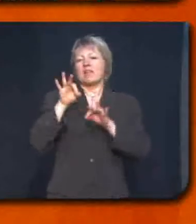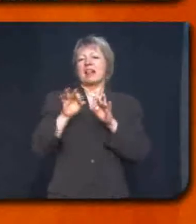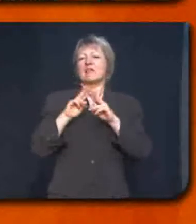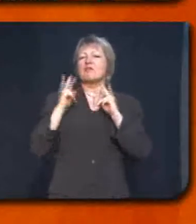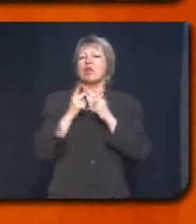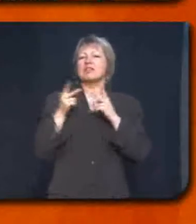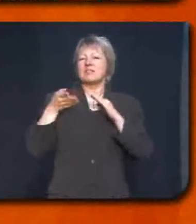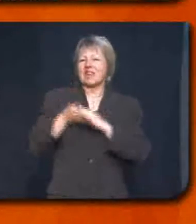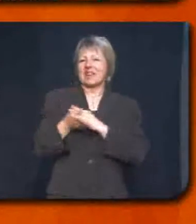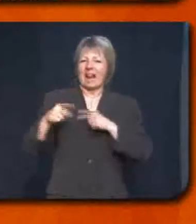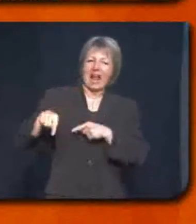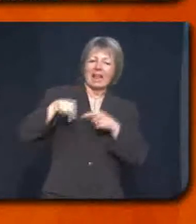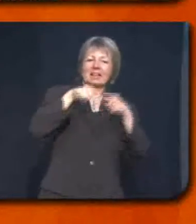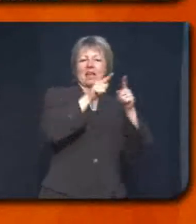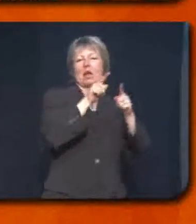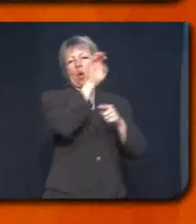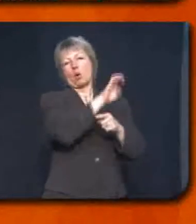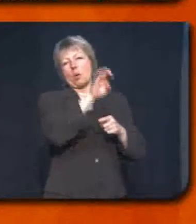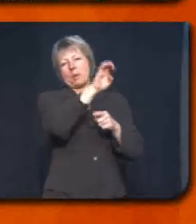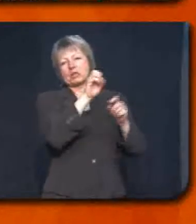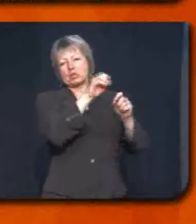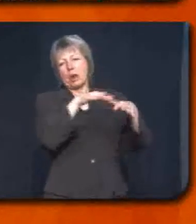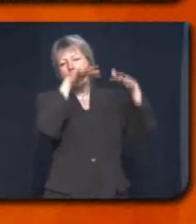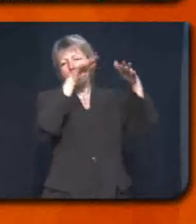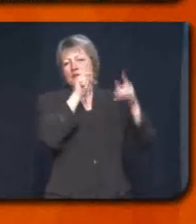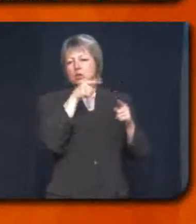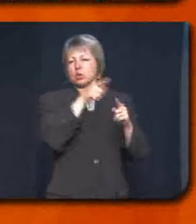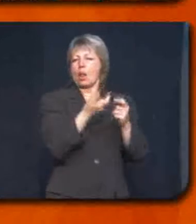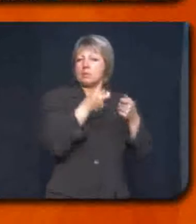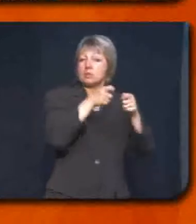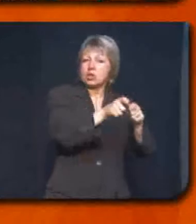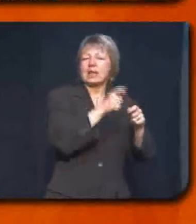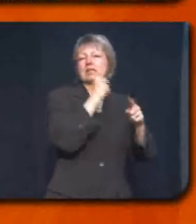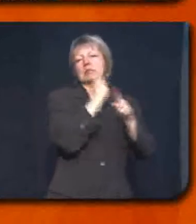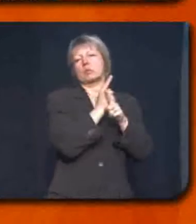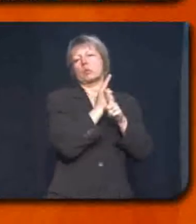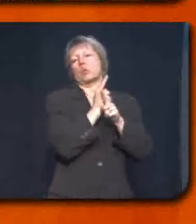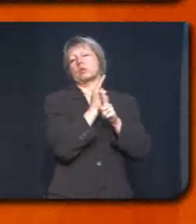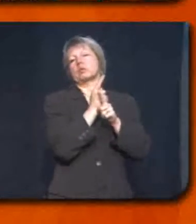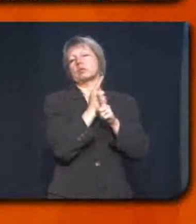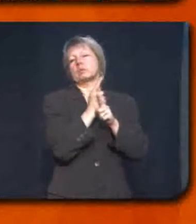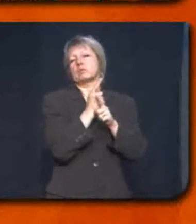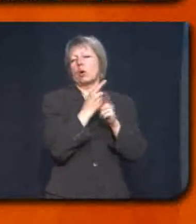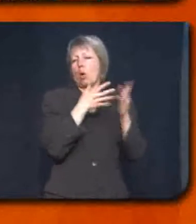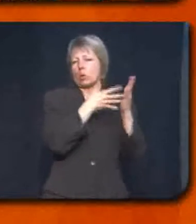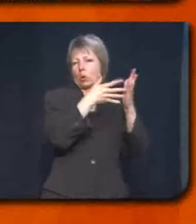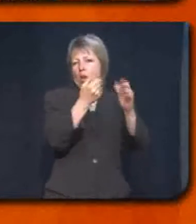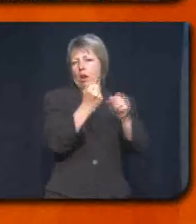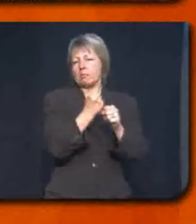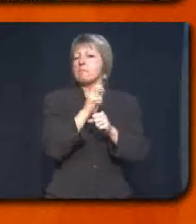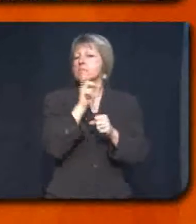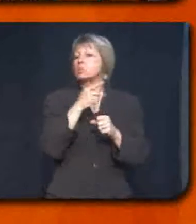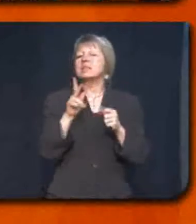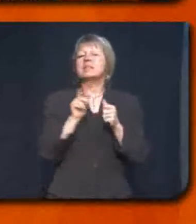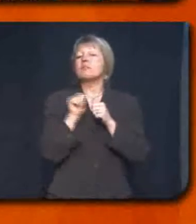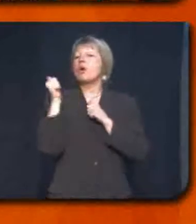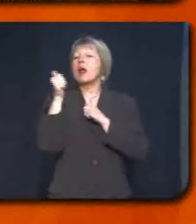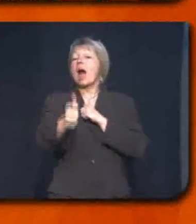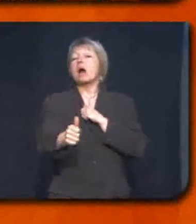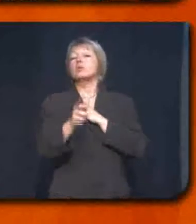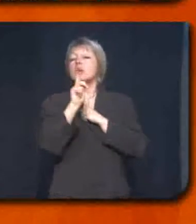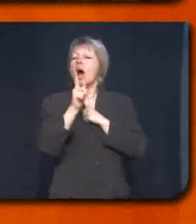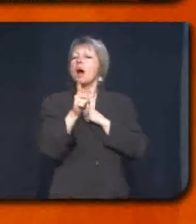werden sollen das heißt es muss nicht unbedingt im Vorfeld passieren aber es soll zumindestens sein es ist Europäischen